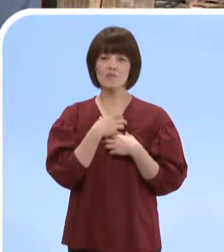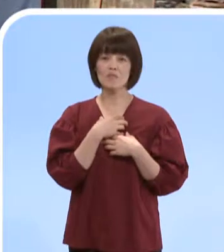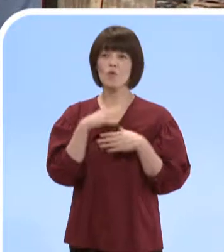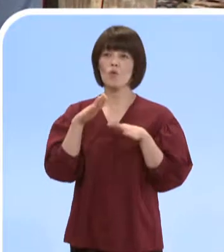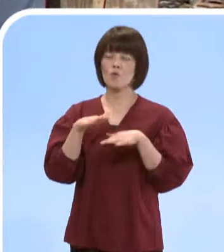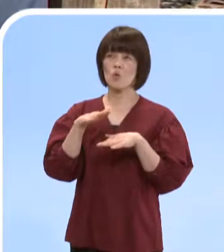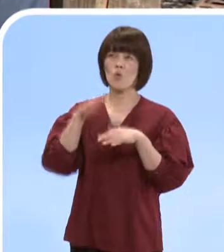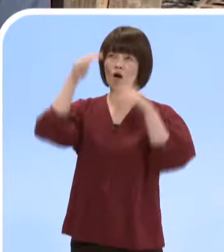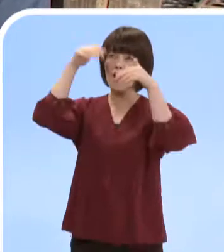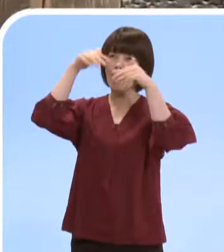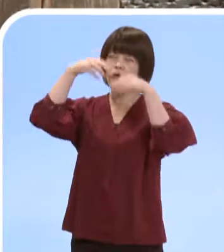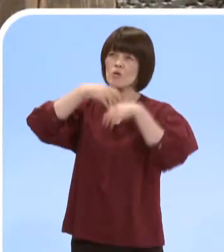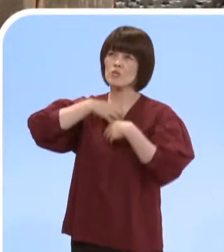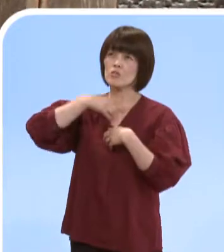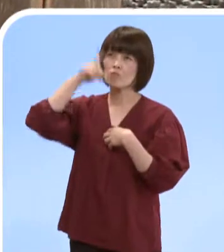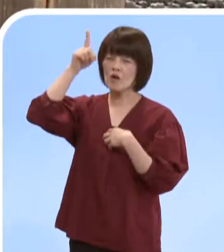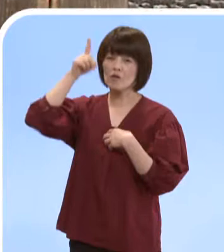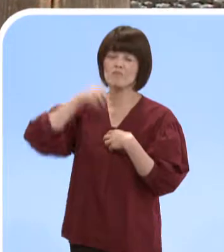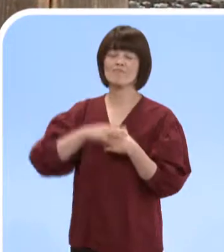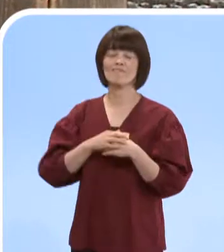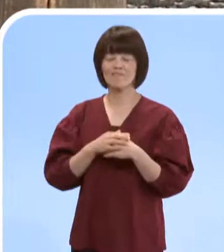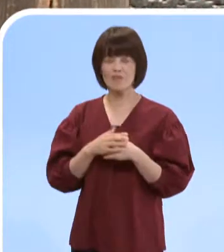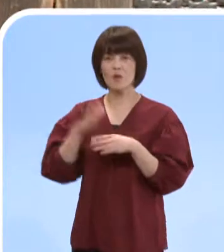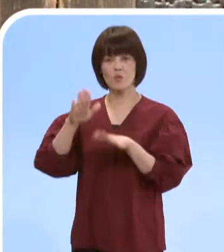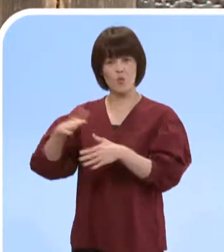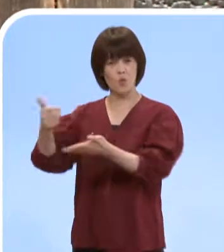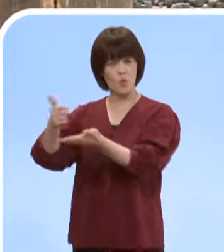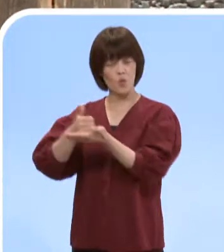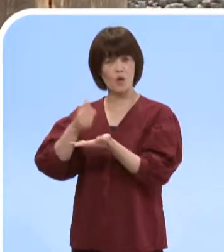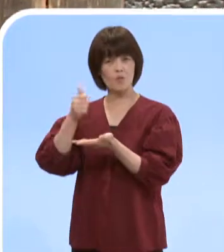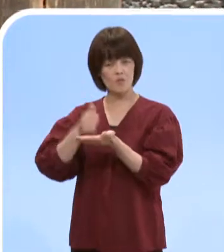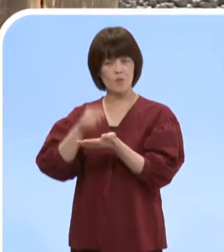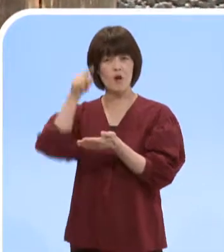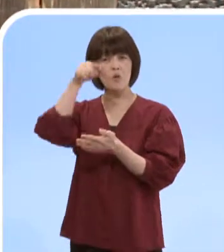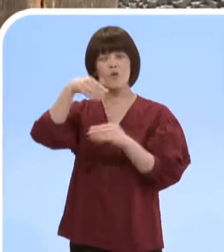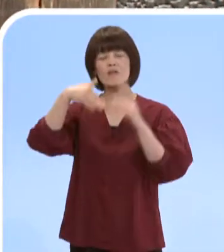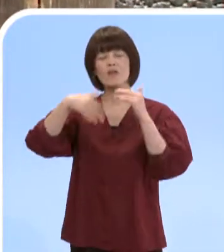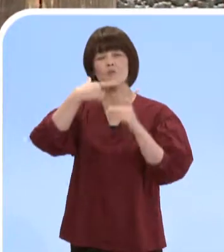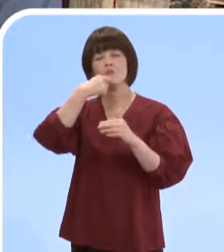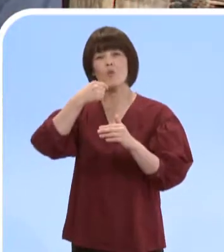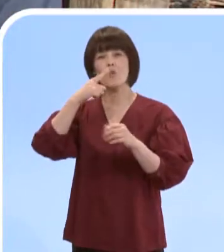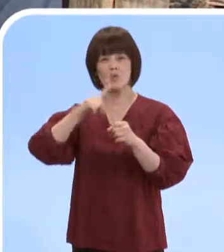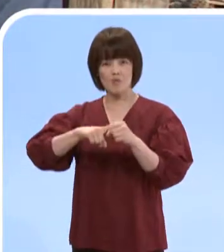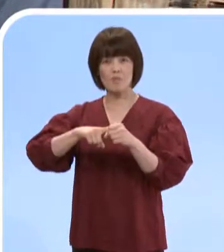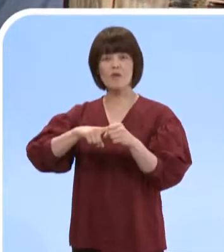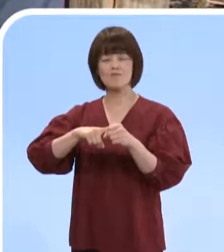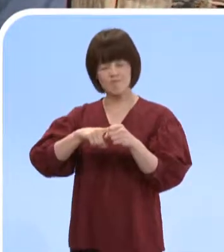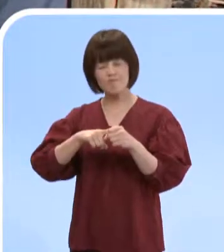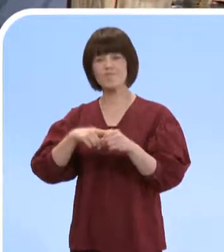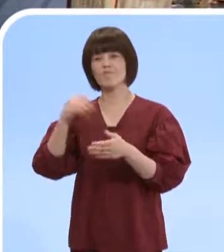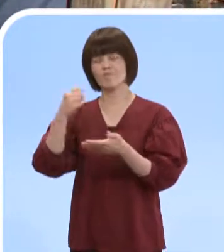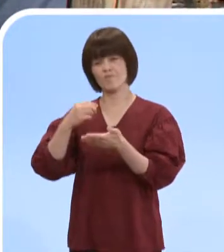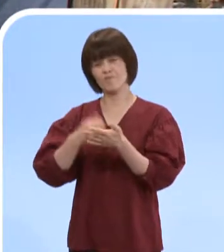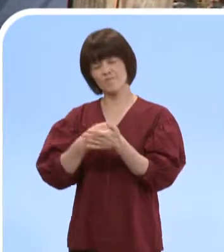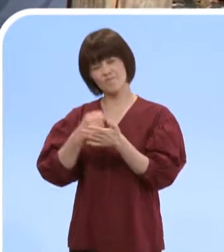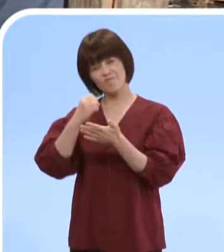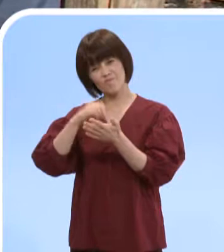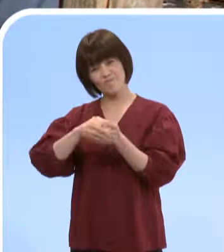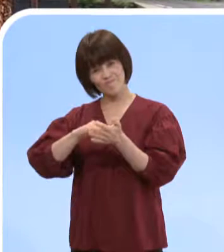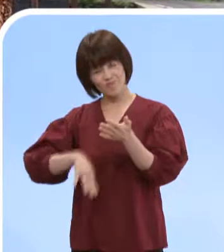雨降る可能性もあるし、外で楽しみたいっていう方だったんで、うんうん、ちょっとキャンセルになっちゃって残念ながら。 残念ながら、 はい、